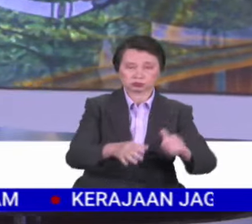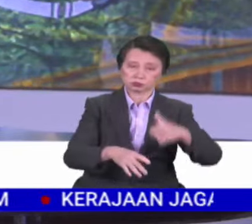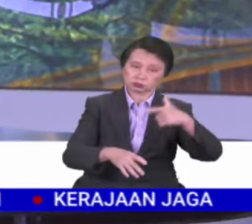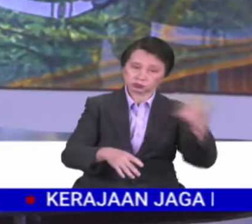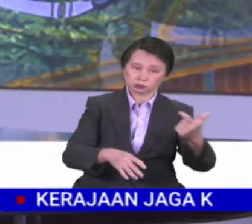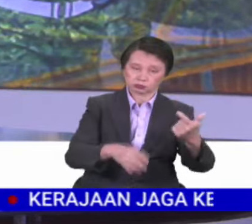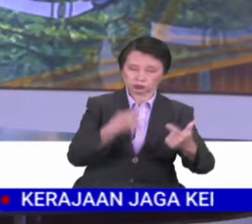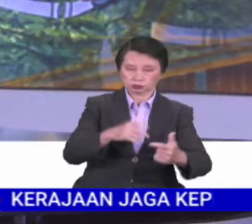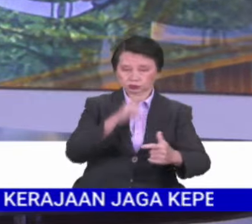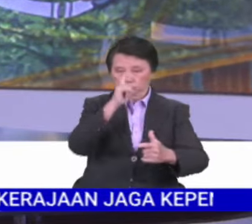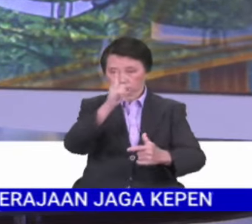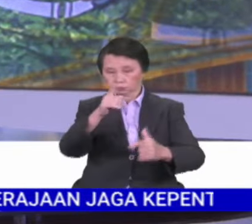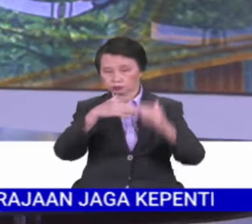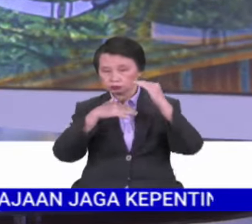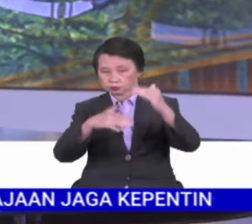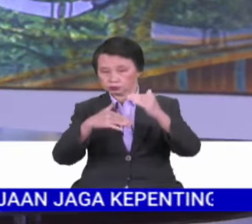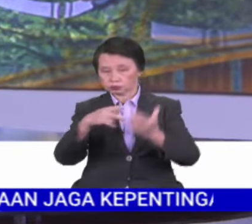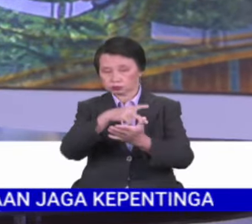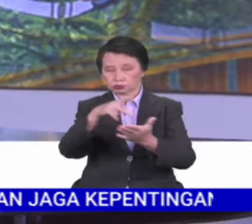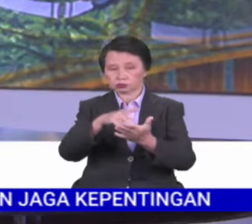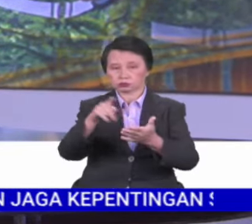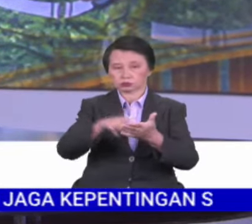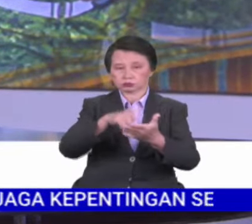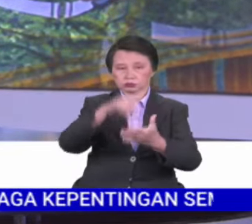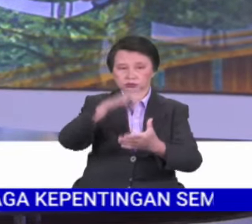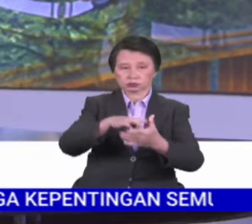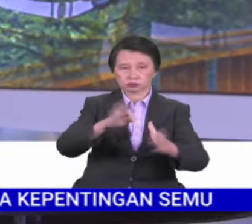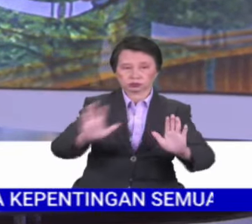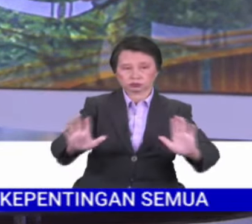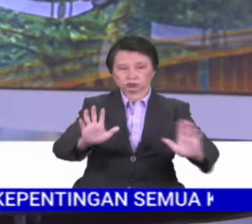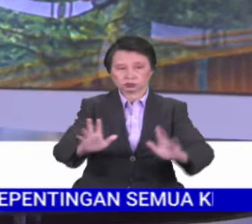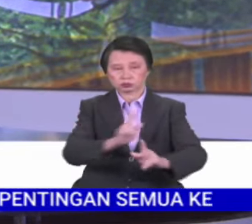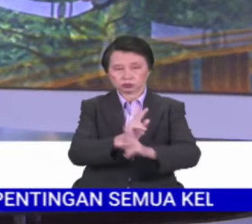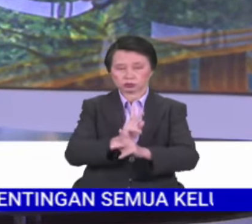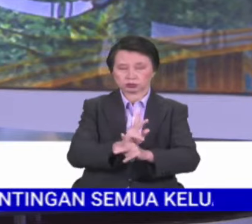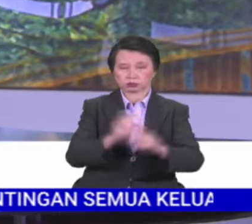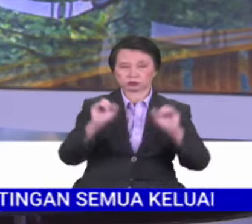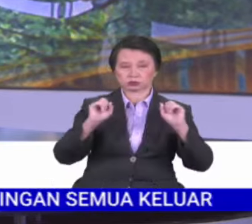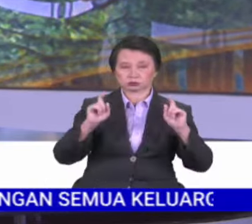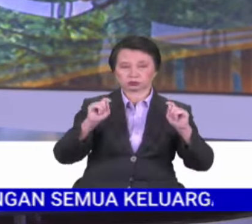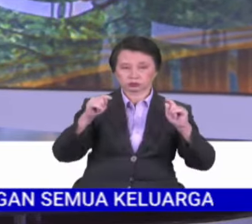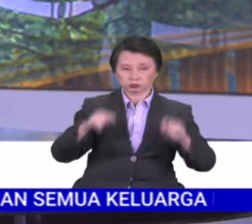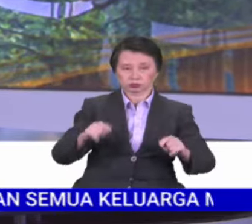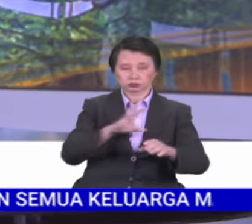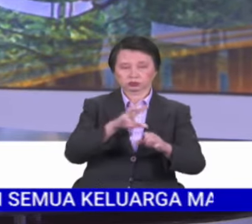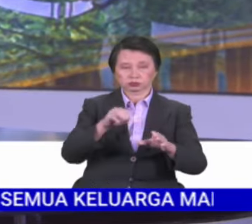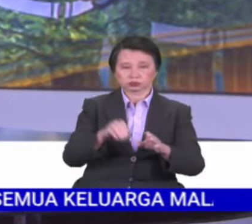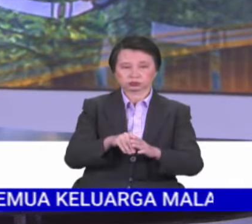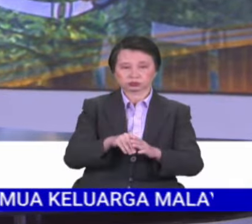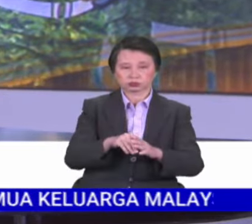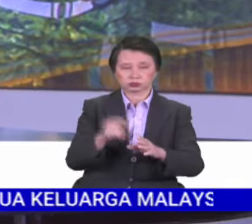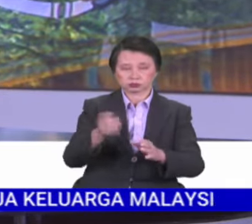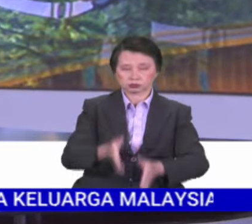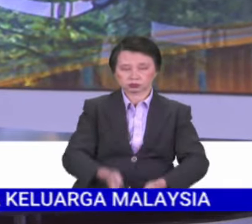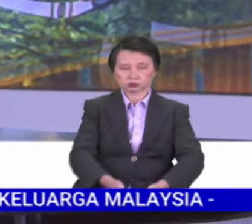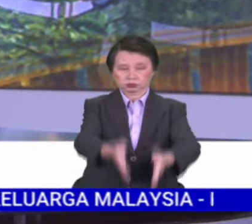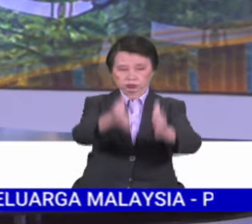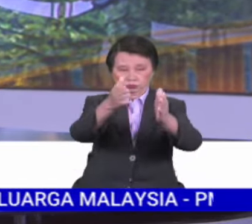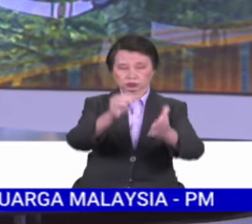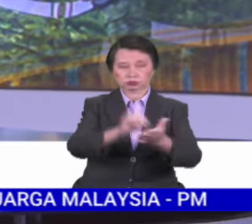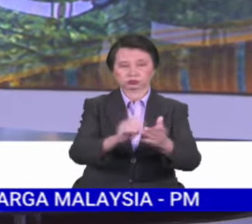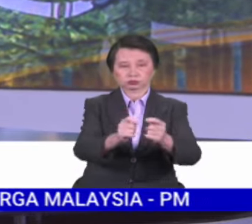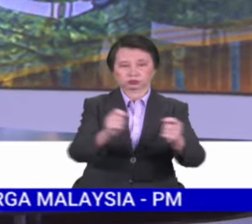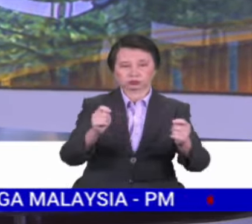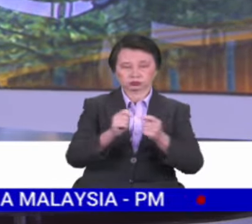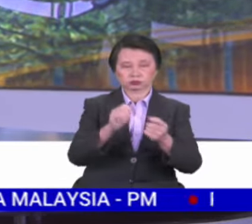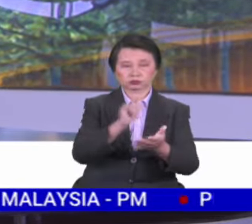memastikan tahap keselamatan di pusat mengundi terkawal Sabtu ini. Bantuan termasuk kawalan perimeter dan lalu lintas di